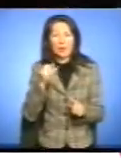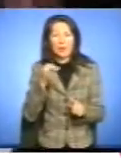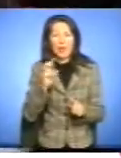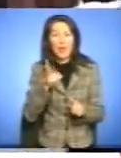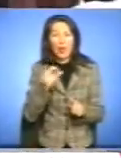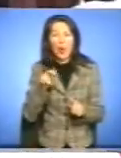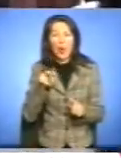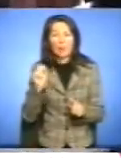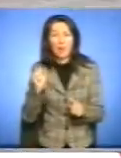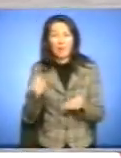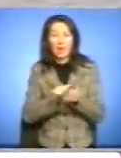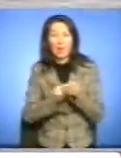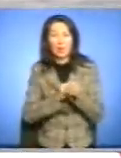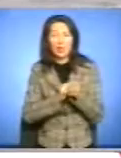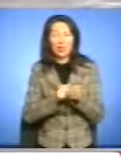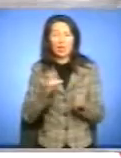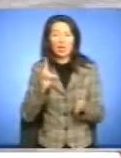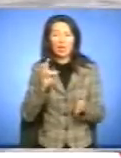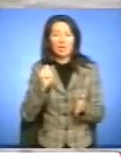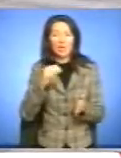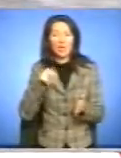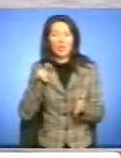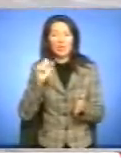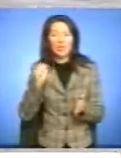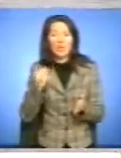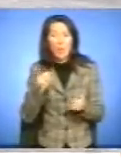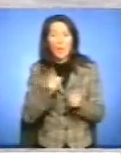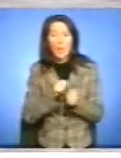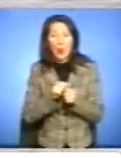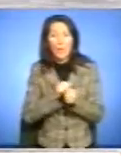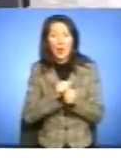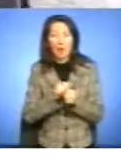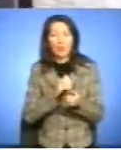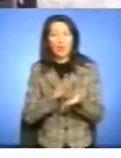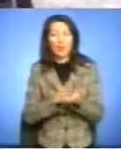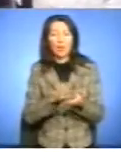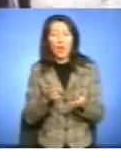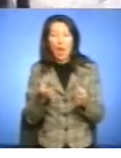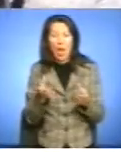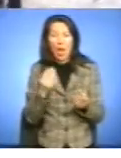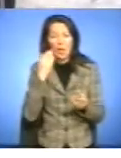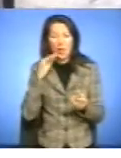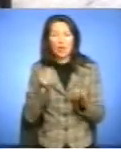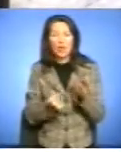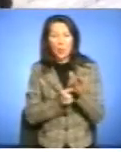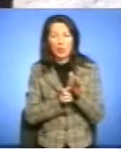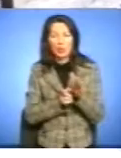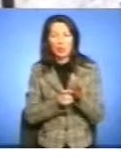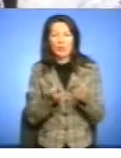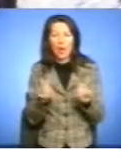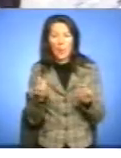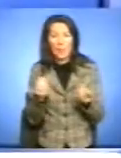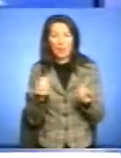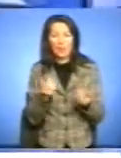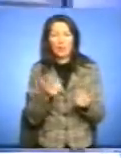підошву. Найкращими для ходьби у таку погоду є підошви з мікропористої чи іншої м'якої основи та взуття без великих підборів.